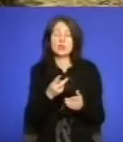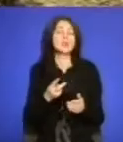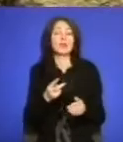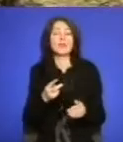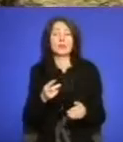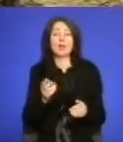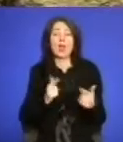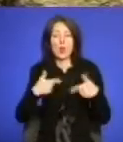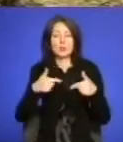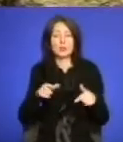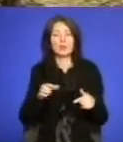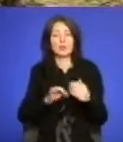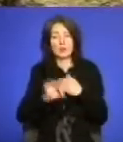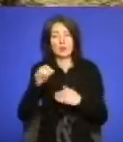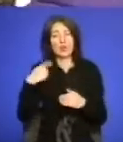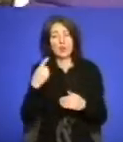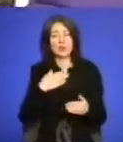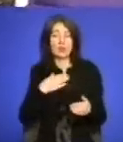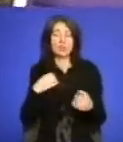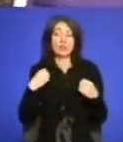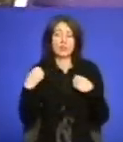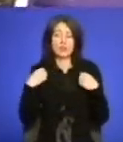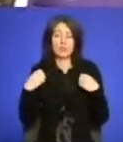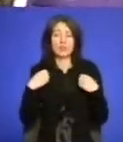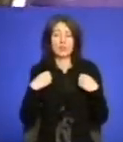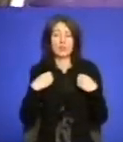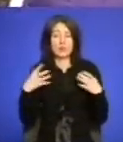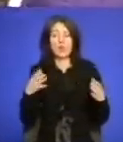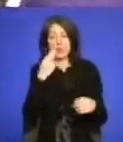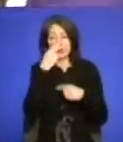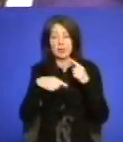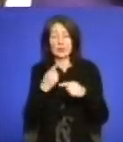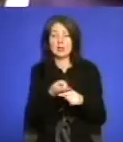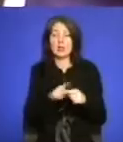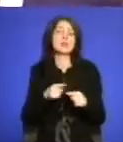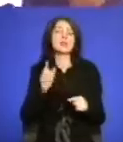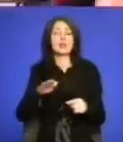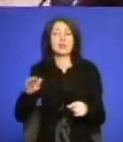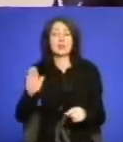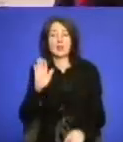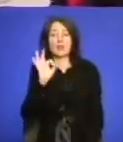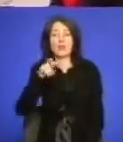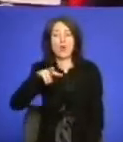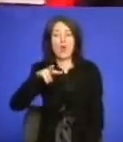Волновахи вони проїздом у Тернополі побачили як прикрашають місто І вирішили допомогти